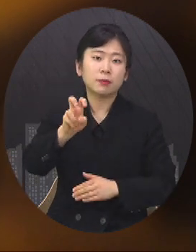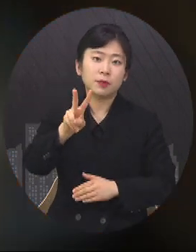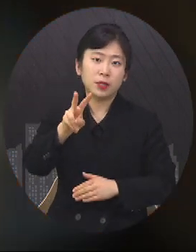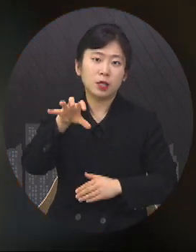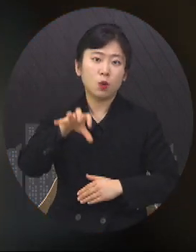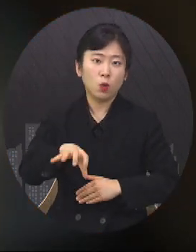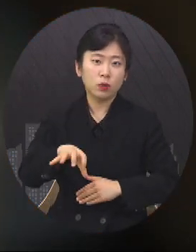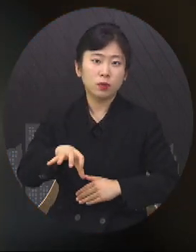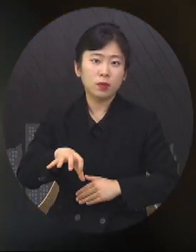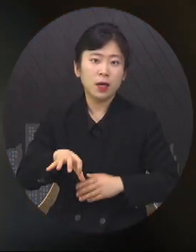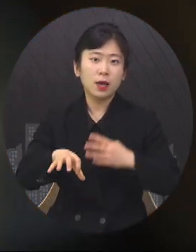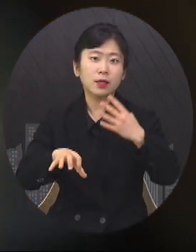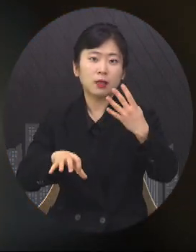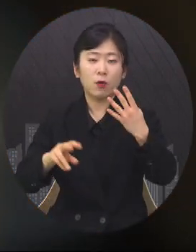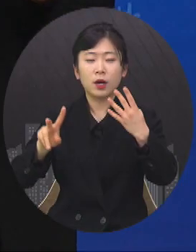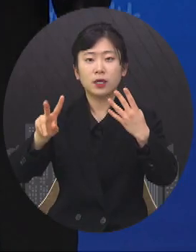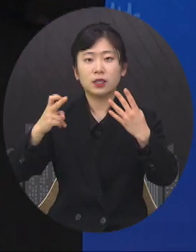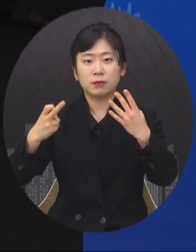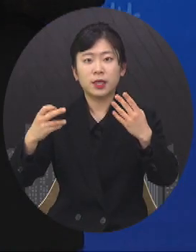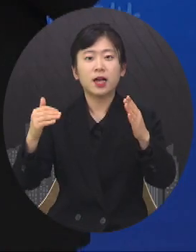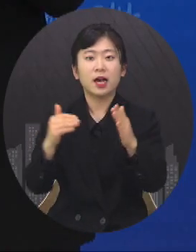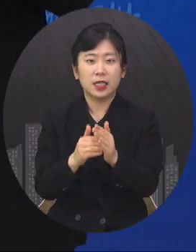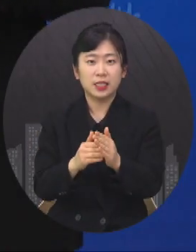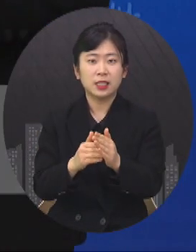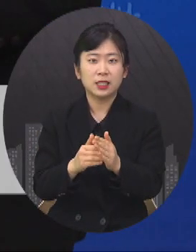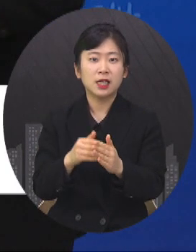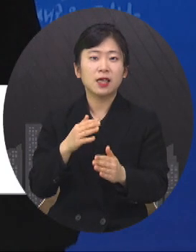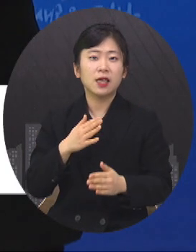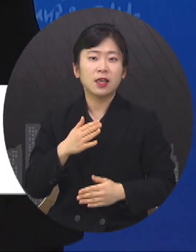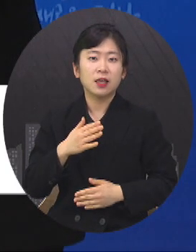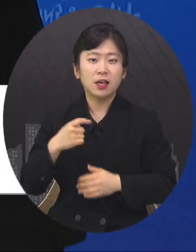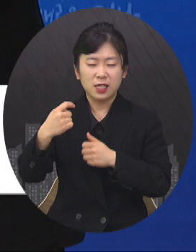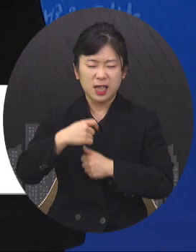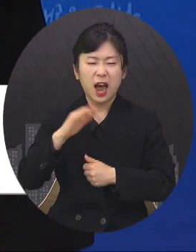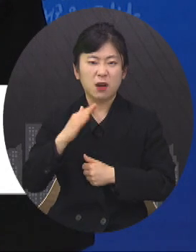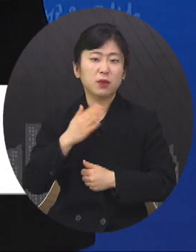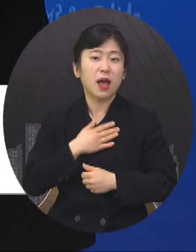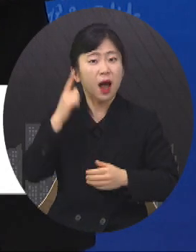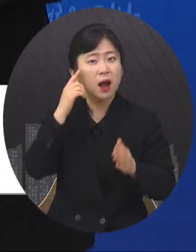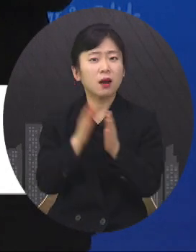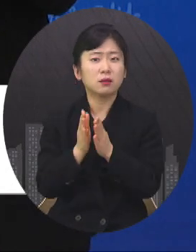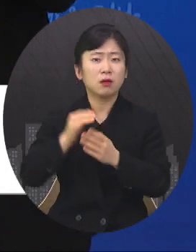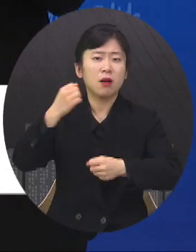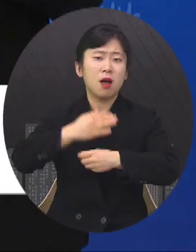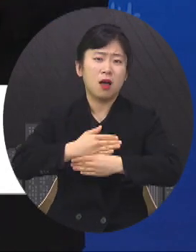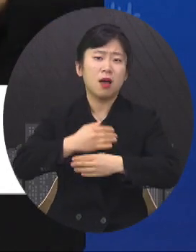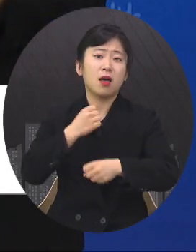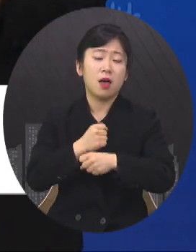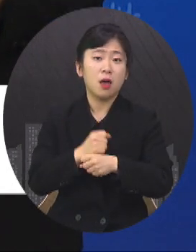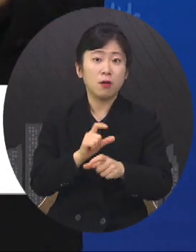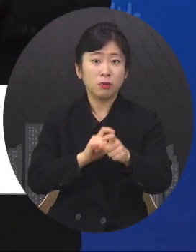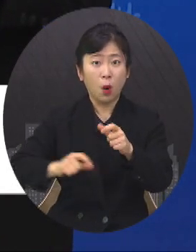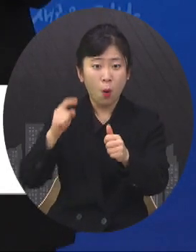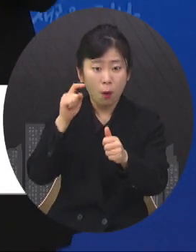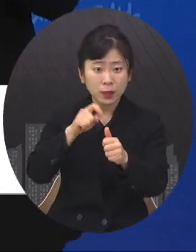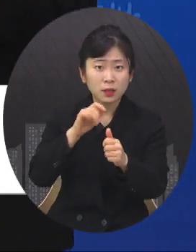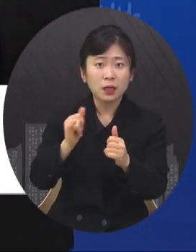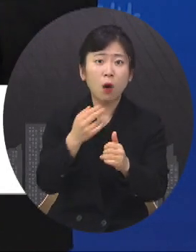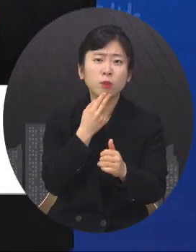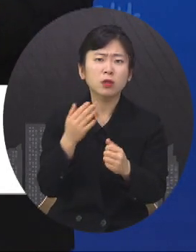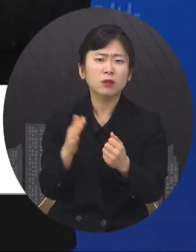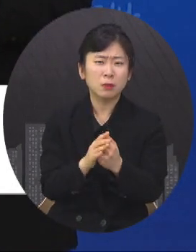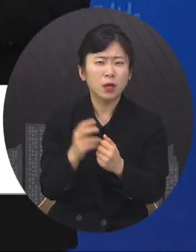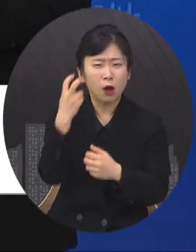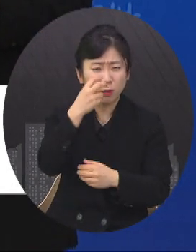자진 휴업을 결정했습니다 이 추가 직화 긴 자가 없기 때문에 금사 중인 결과를 보고 그리스 만 명의